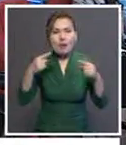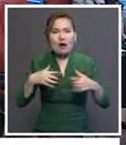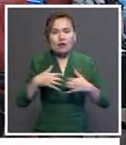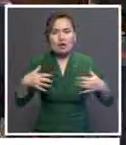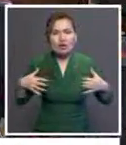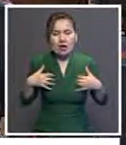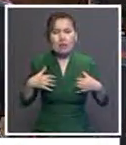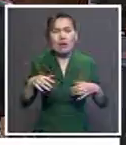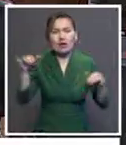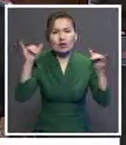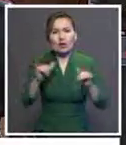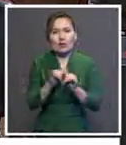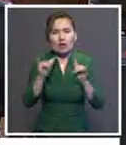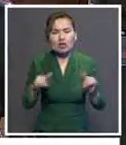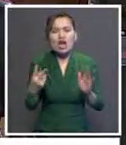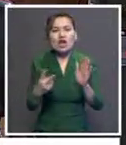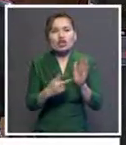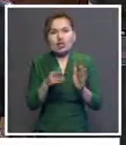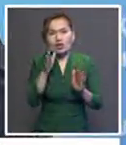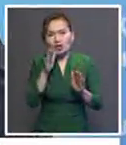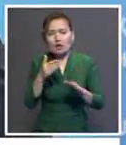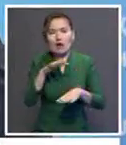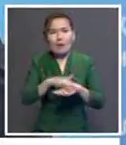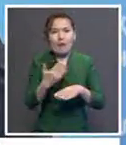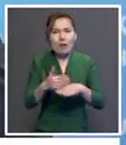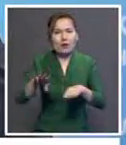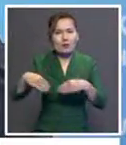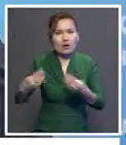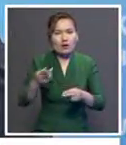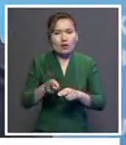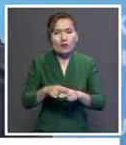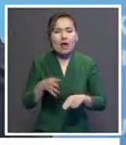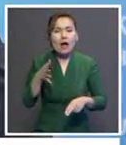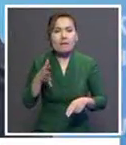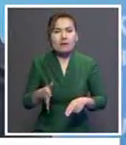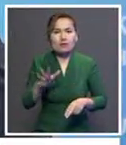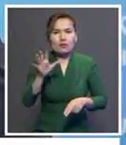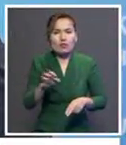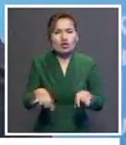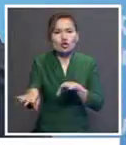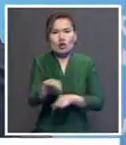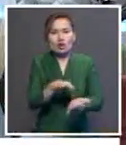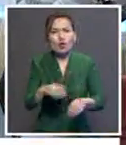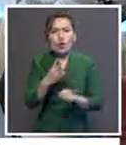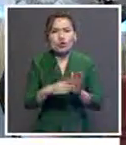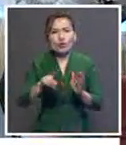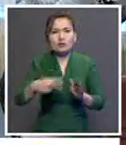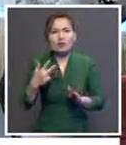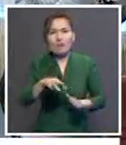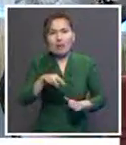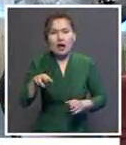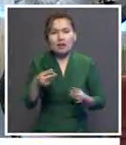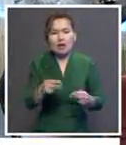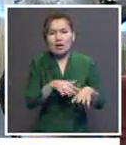дейін мерзімге беріледі. Былтыр осы бағдарлама аясында 5,5 мыңнан астам жобаға 19 миллиард 300 миллион теңге көлемінде